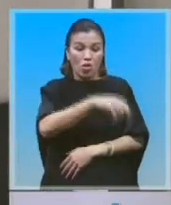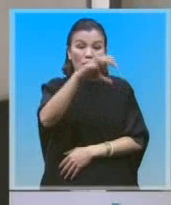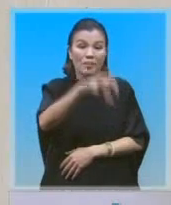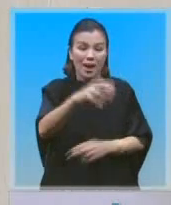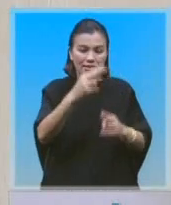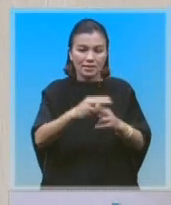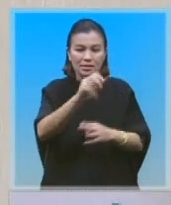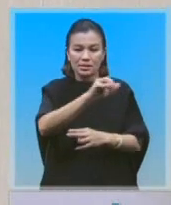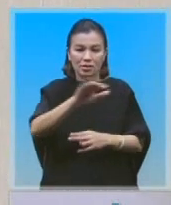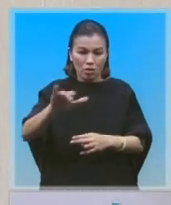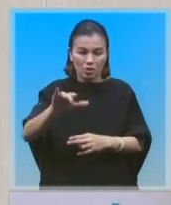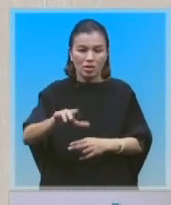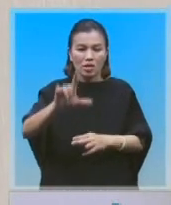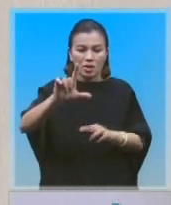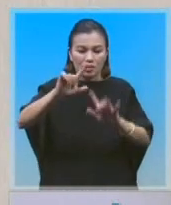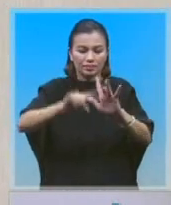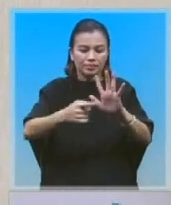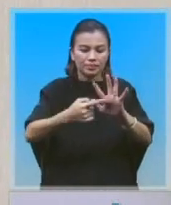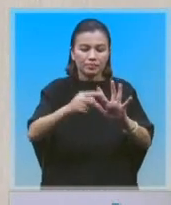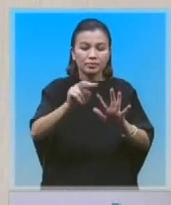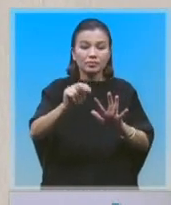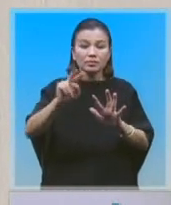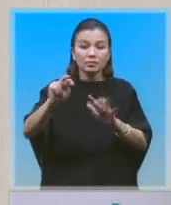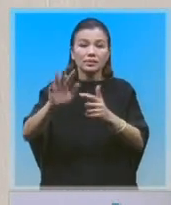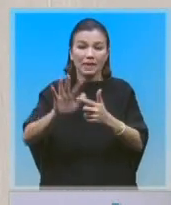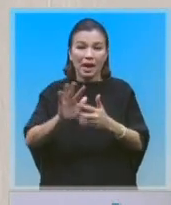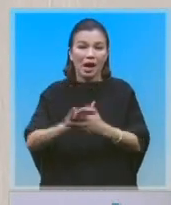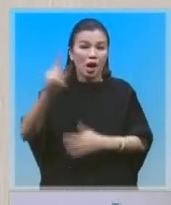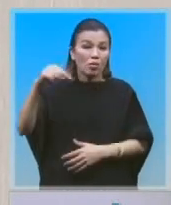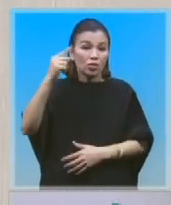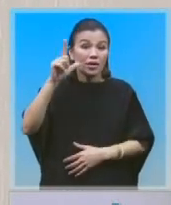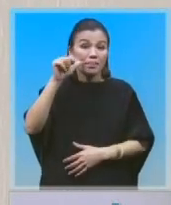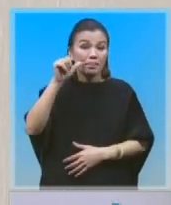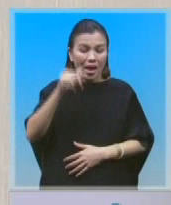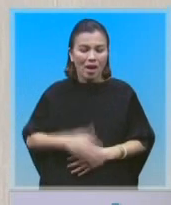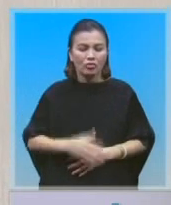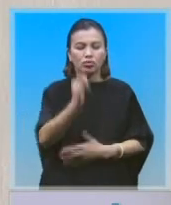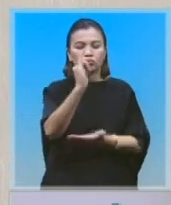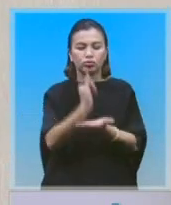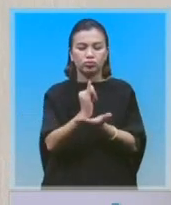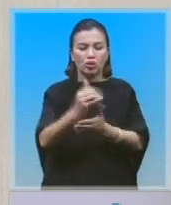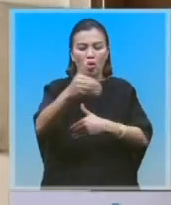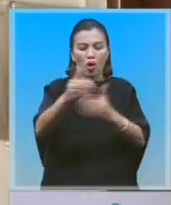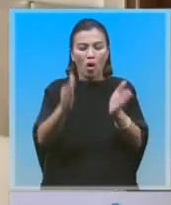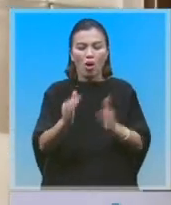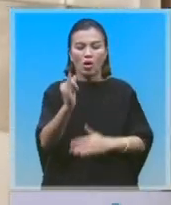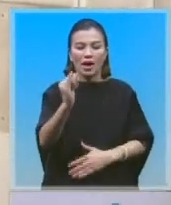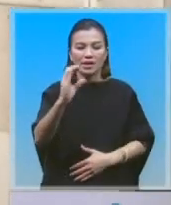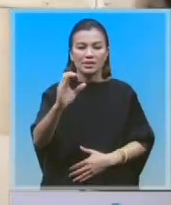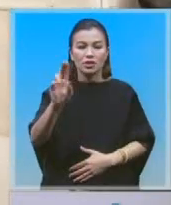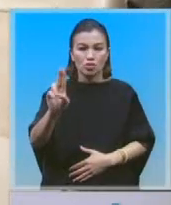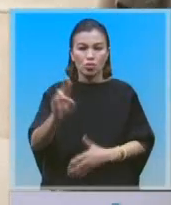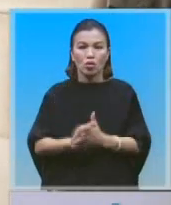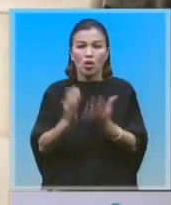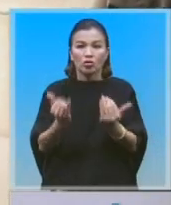แล้วก็สอบถามอาการของนางสาววิราวรรณซึ่งยังคงนอนรักษาตัวอยู่ภายในห้อง ICU เบื้องต้นคุณหมอบอกว่าอาการยังอยู่